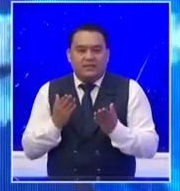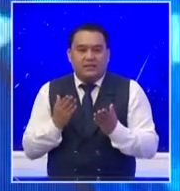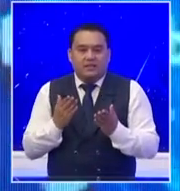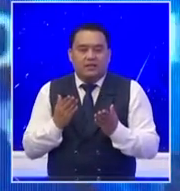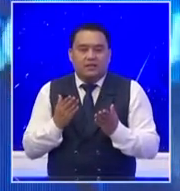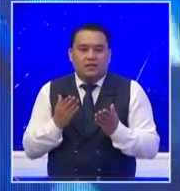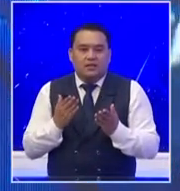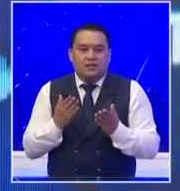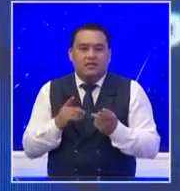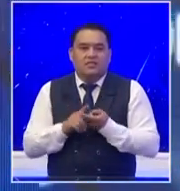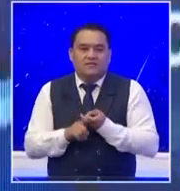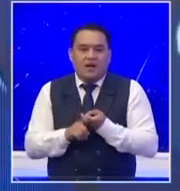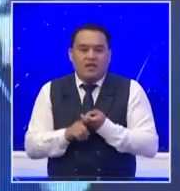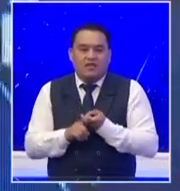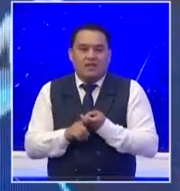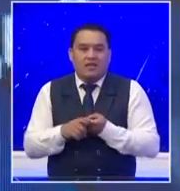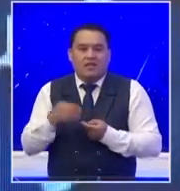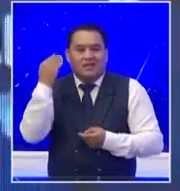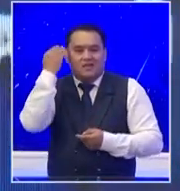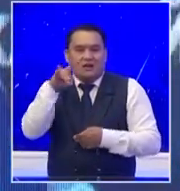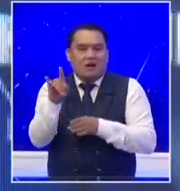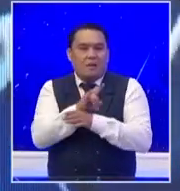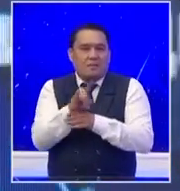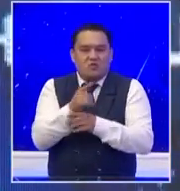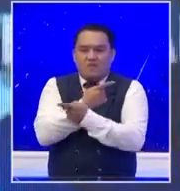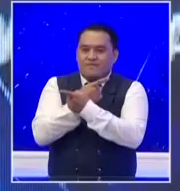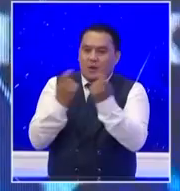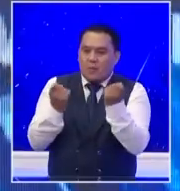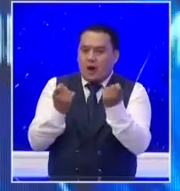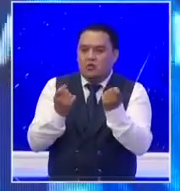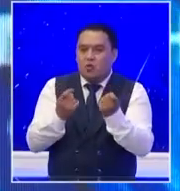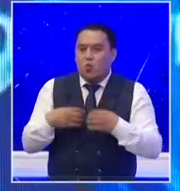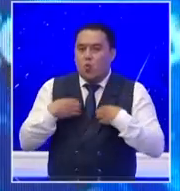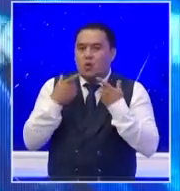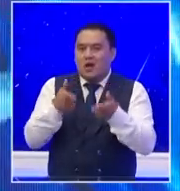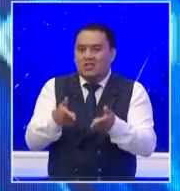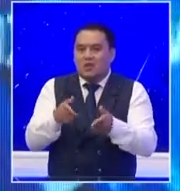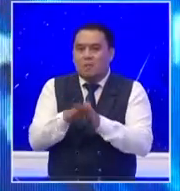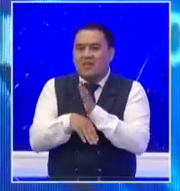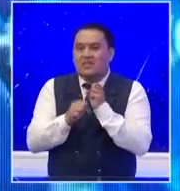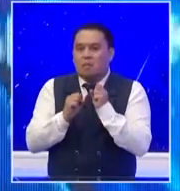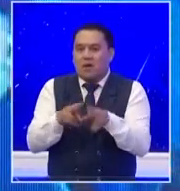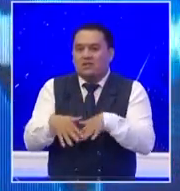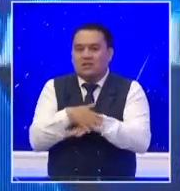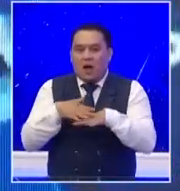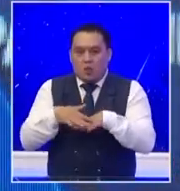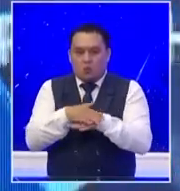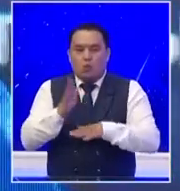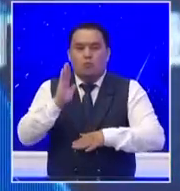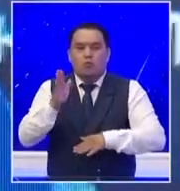дело касается именно деструктивной информации, информации, которая угрожает национальной безопасности,